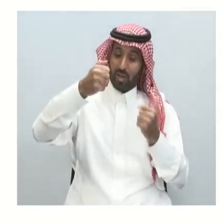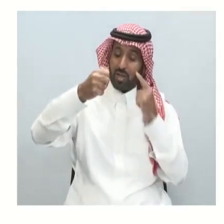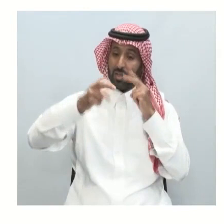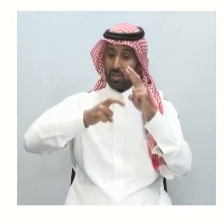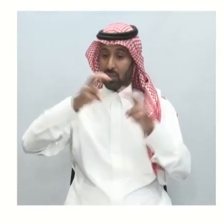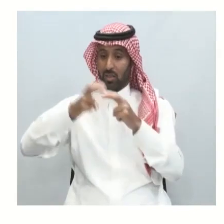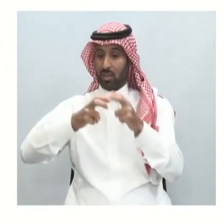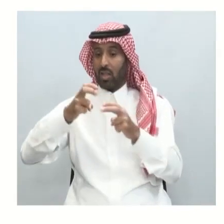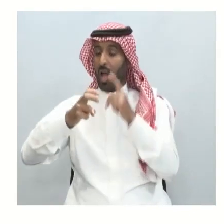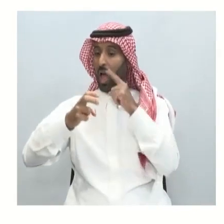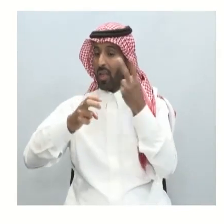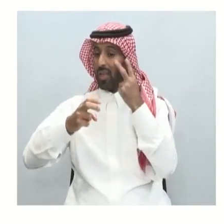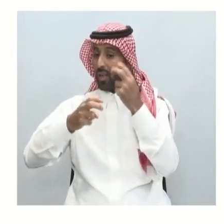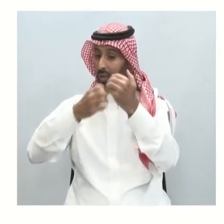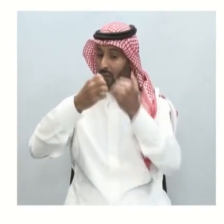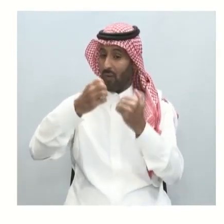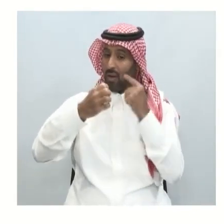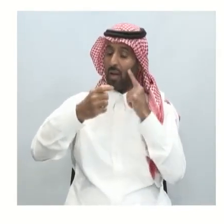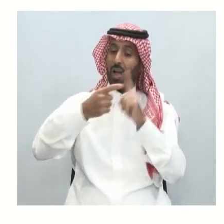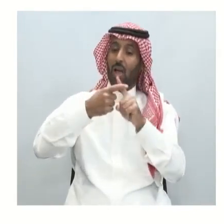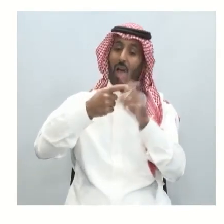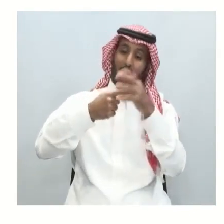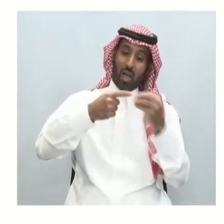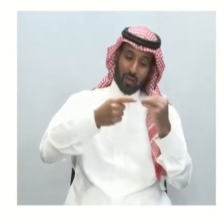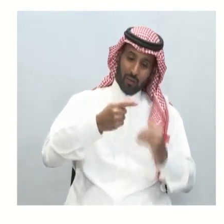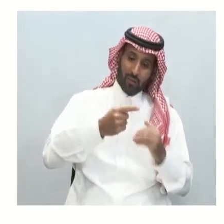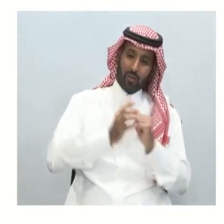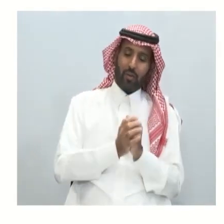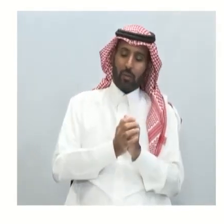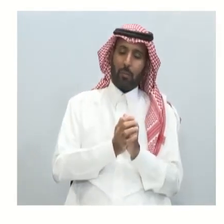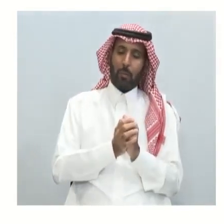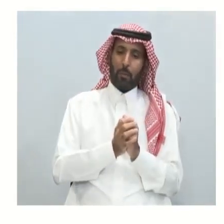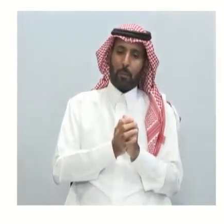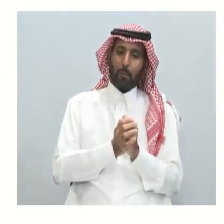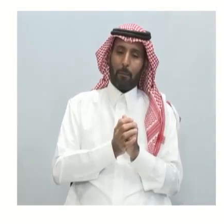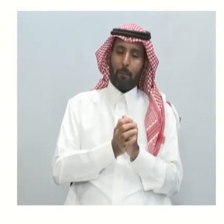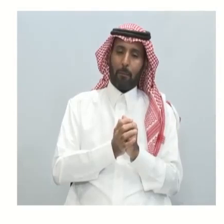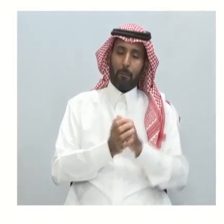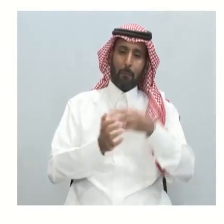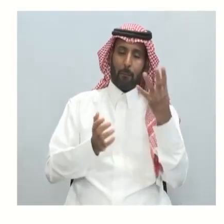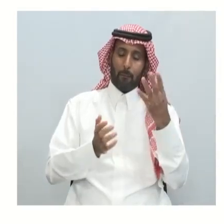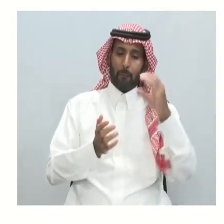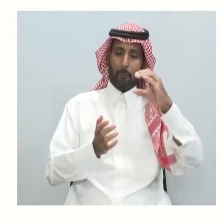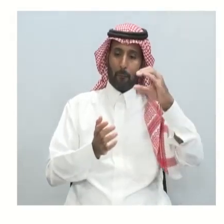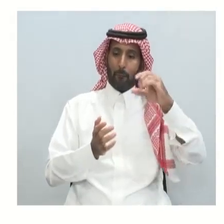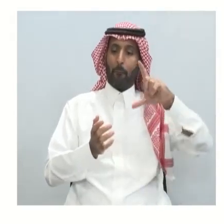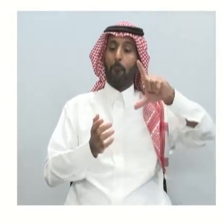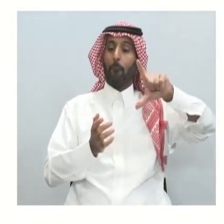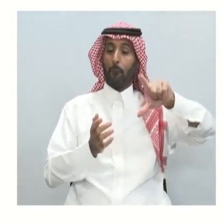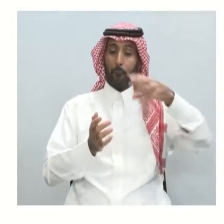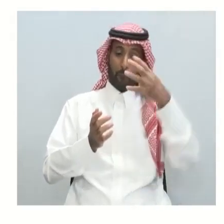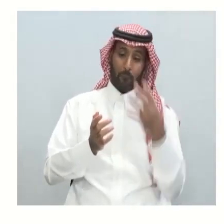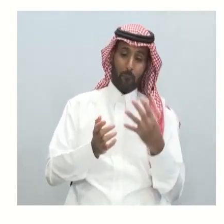ازواج غير مرتبطه تعطيني قطبيه للمركب ولكن في مركب رابع كلوريد الكربون لاحظ